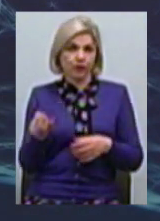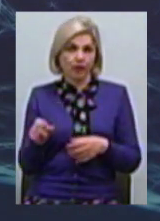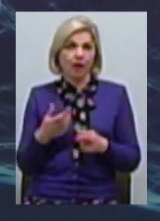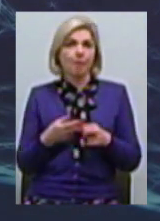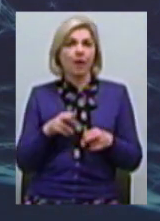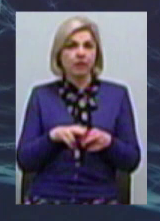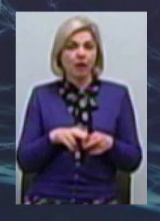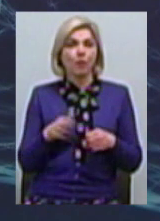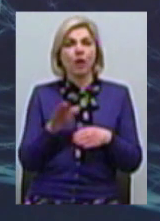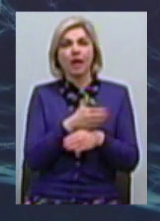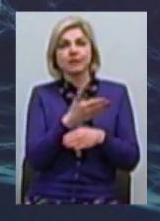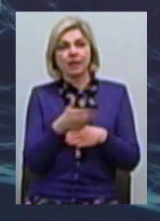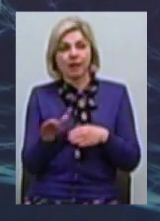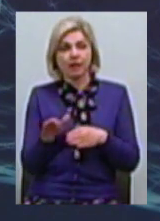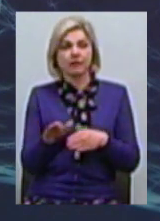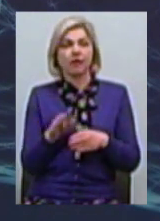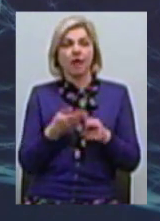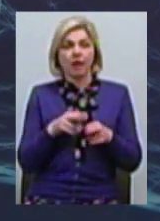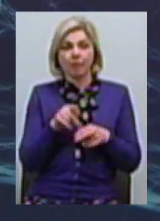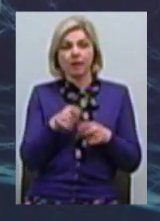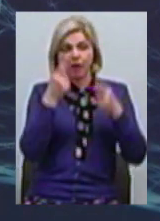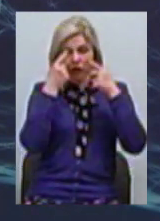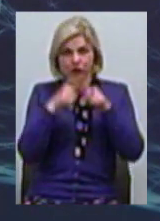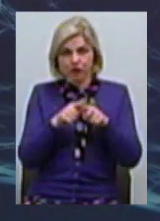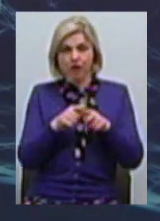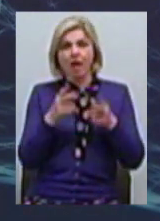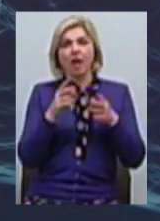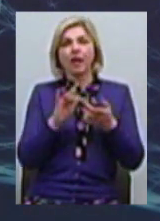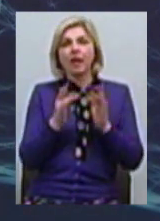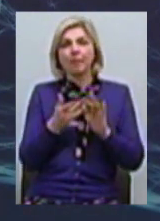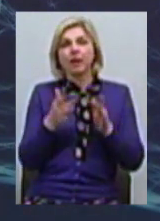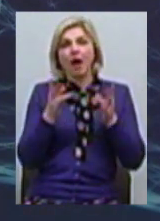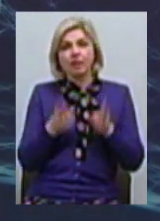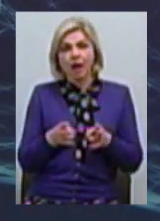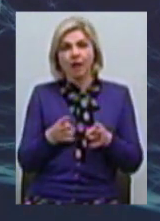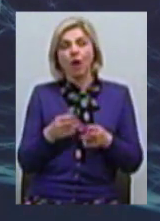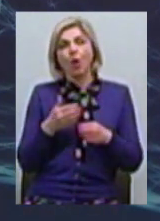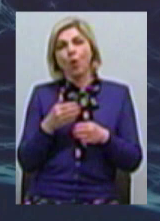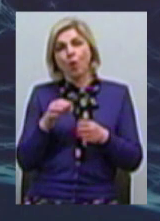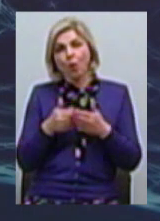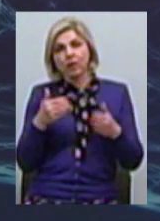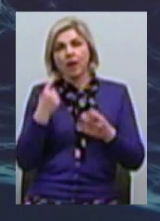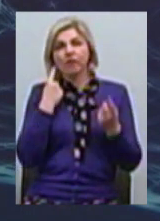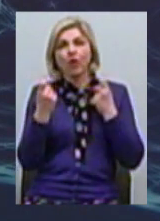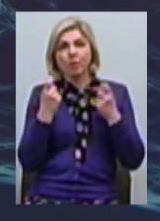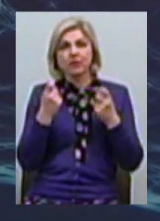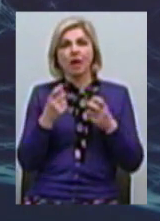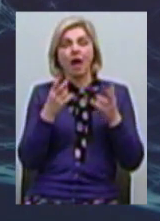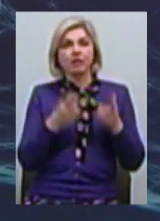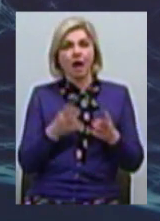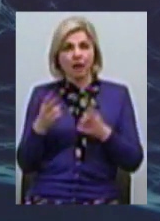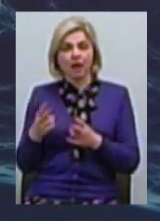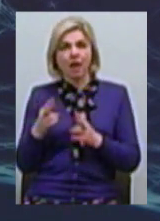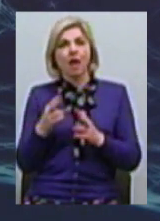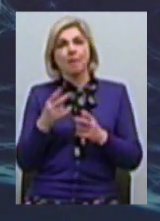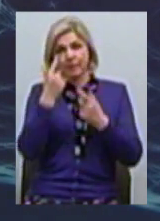Поэтому разделять именно технические кибератаки от, допустим, информационных атаков, которые призывают людей